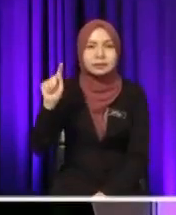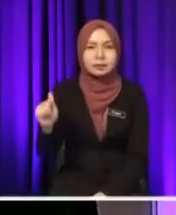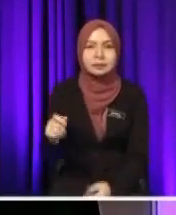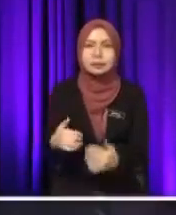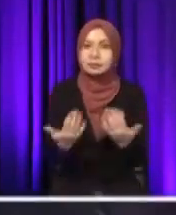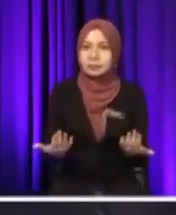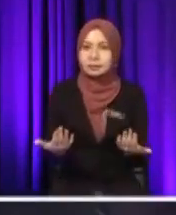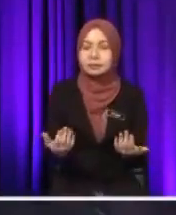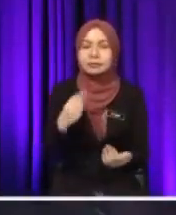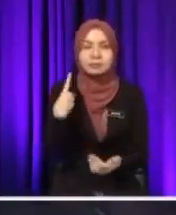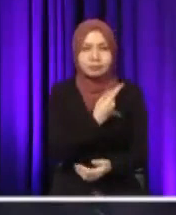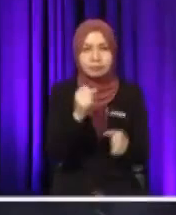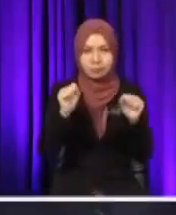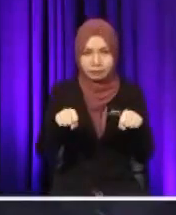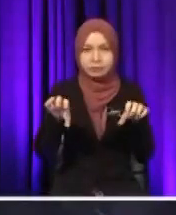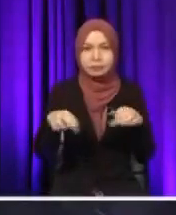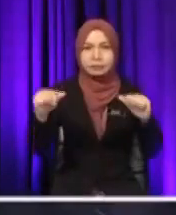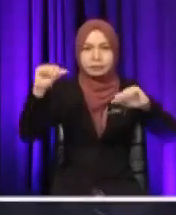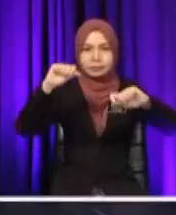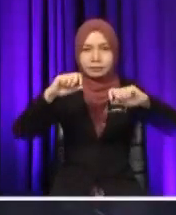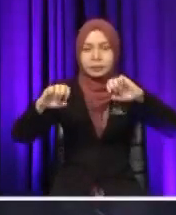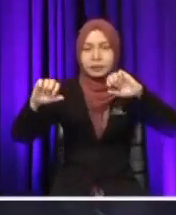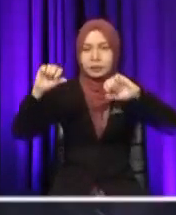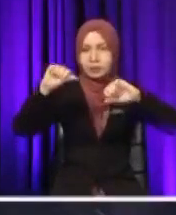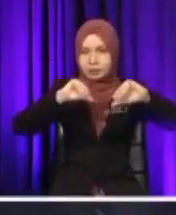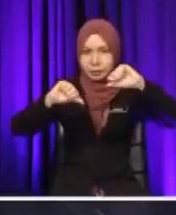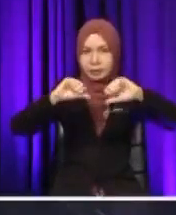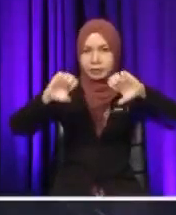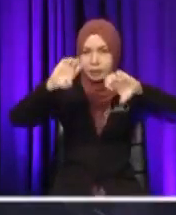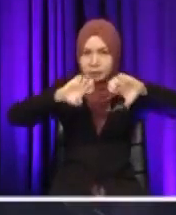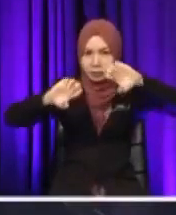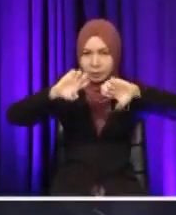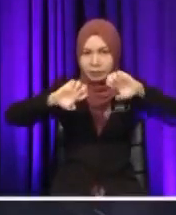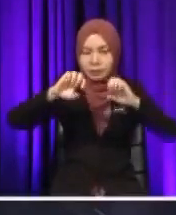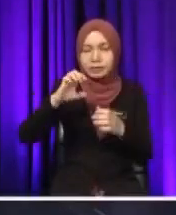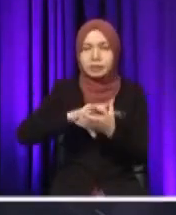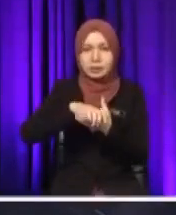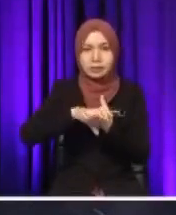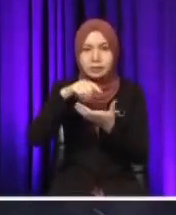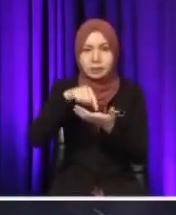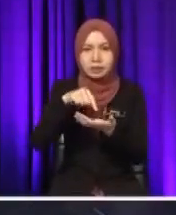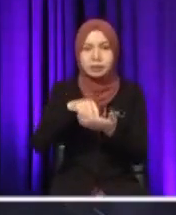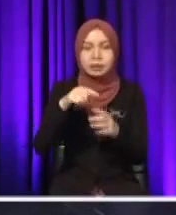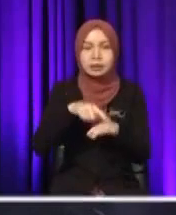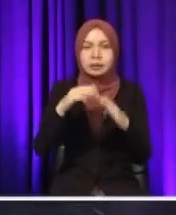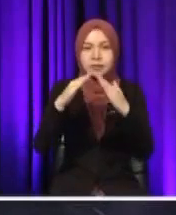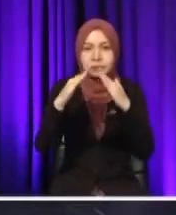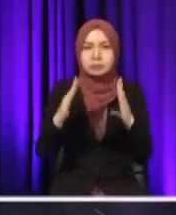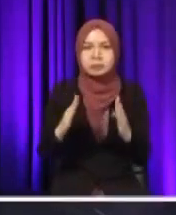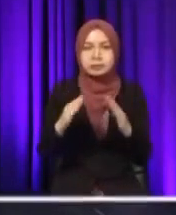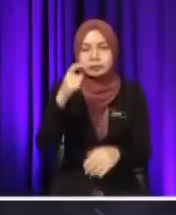buat di rumah. Sebenarnya kita hanya memerlukan, sebab sabun ni dia merupakan sejenis bahan berakali.